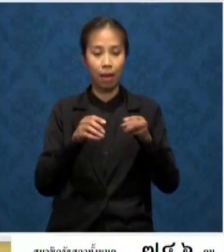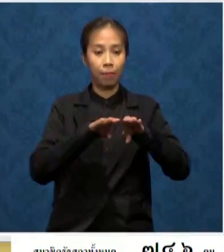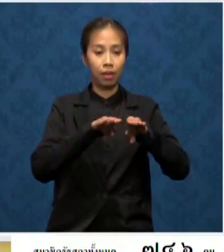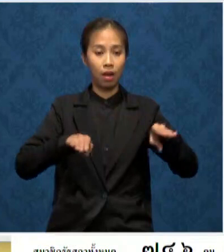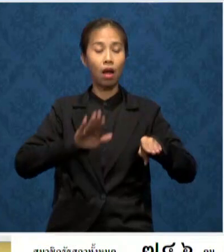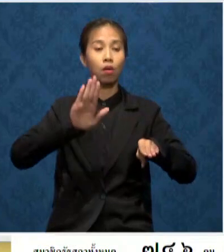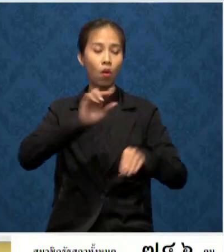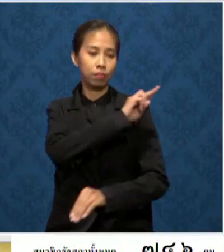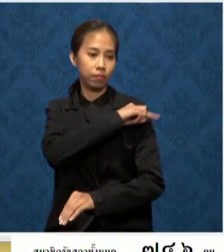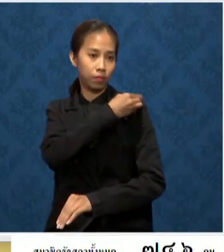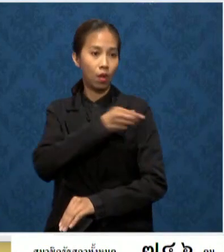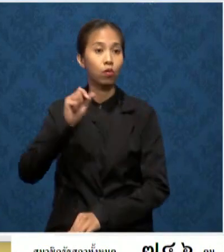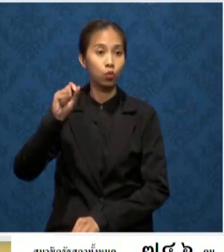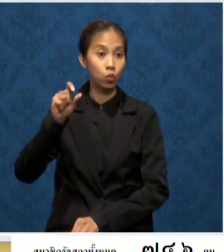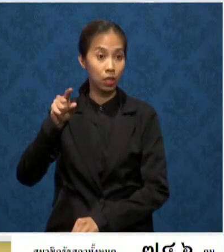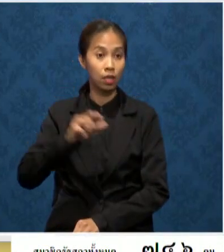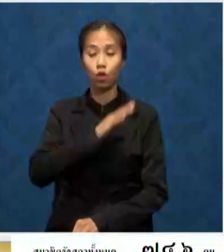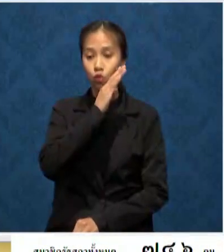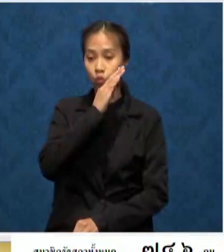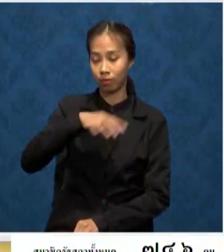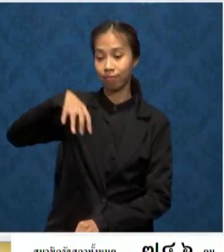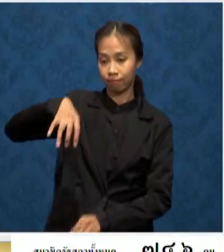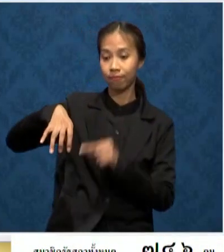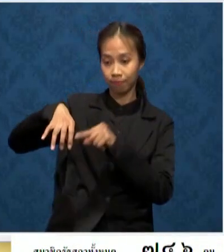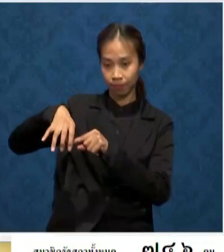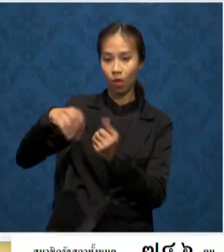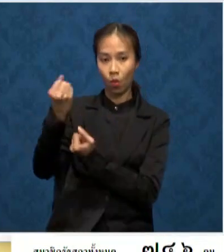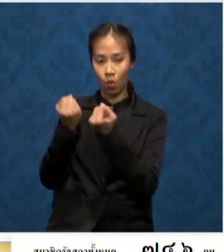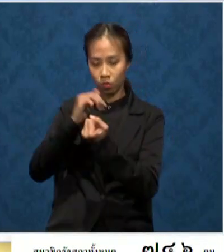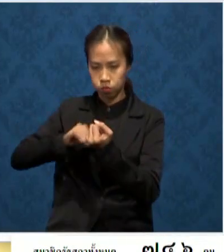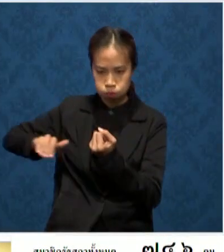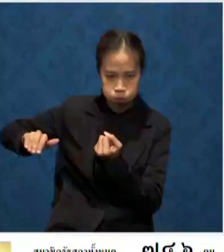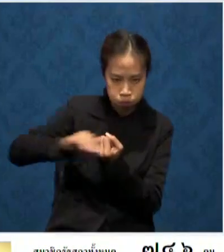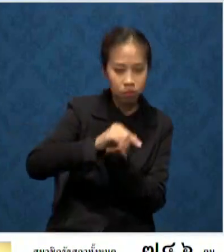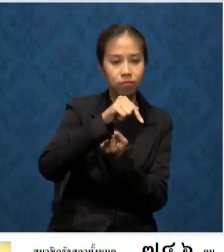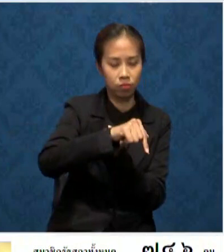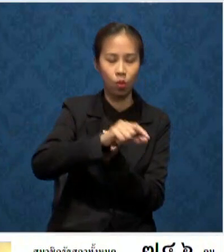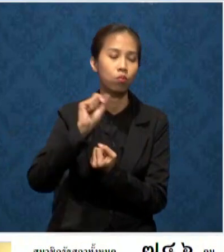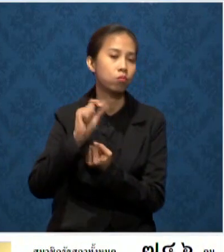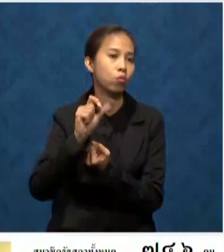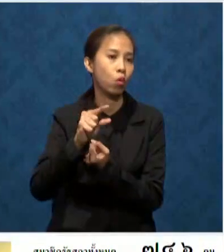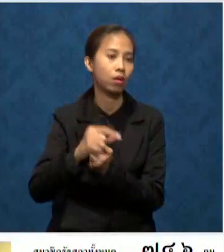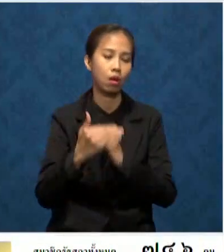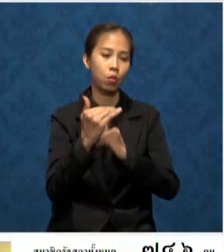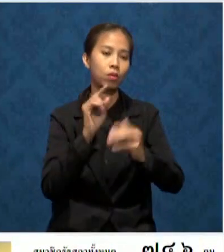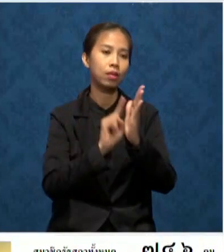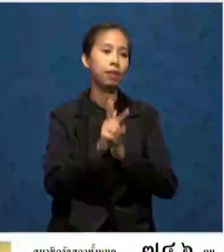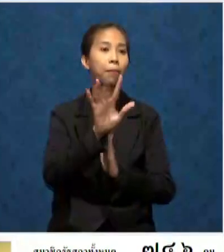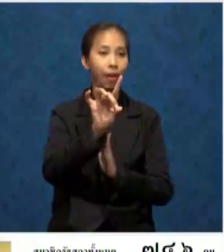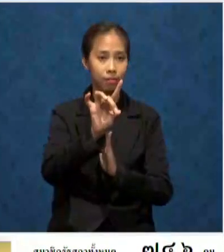เฉลี่ยว่าหน่อยปฏิบัติการจะต้องออกจากฐานที่ตั้งเพื่ไปถจดเกิดเห็ให้เร็ที่สดภายใน 8 นาที